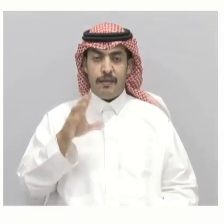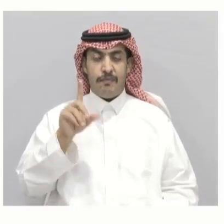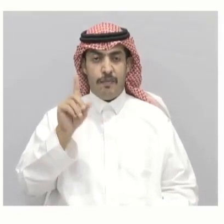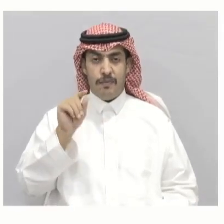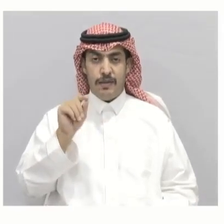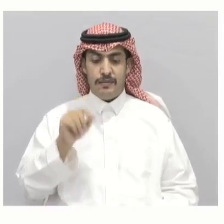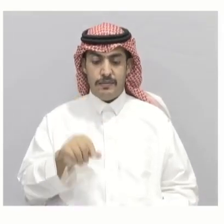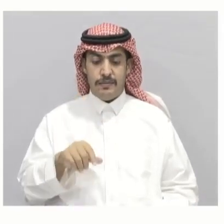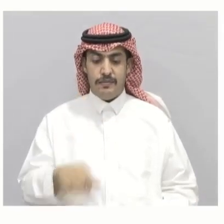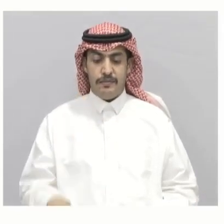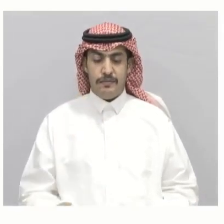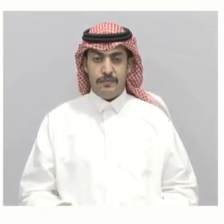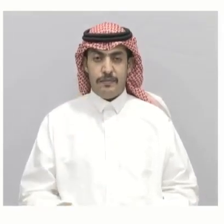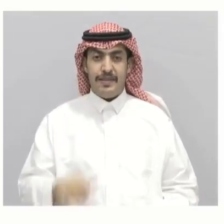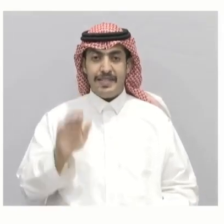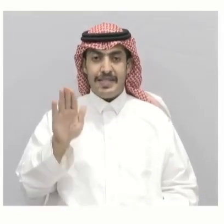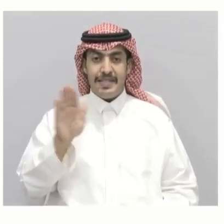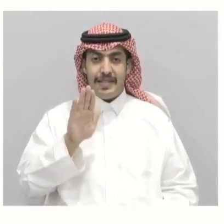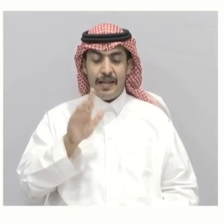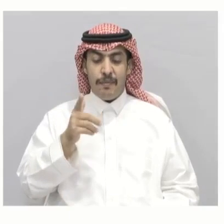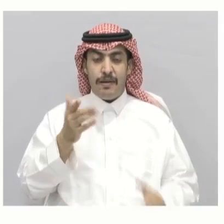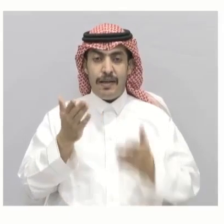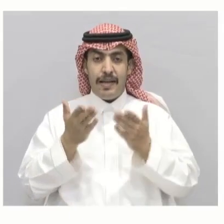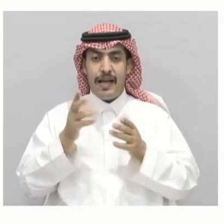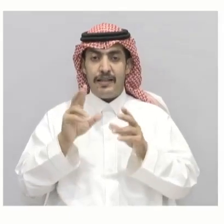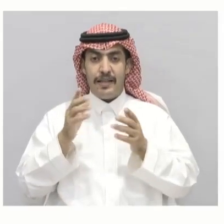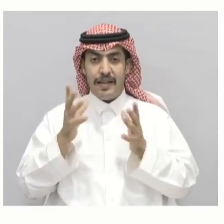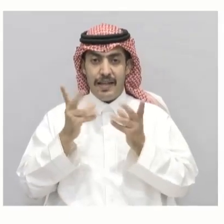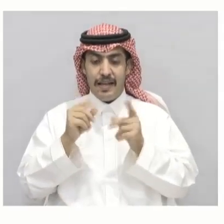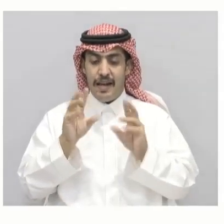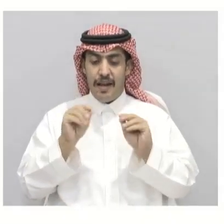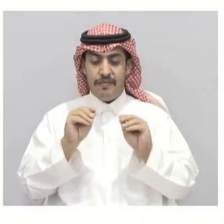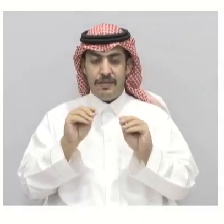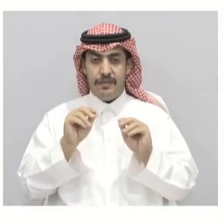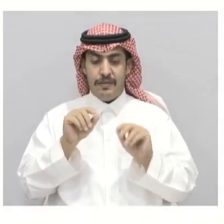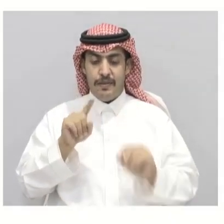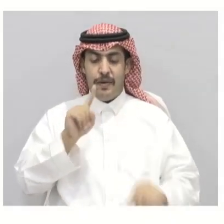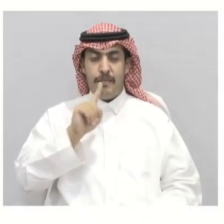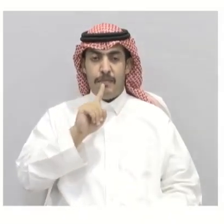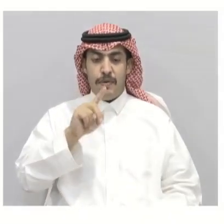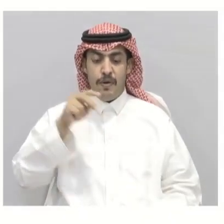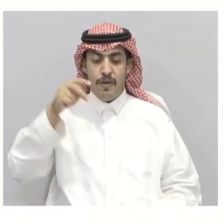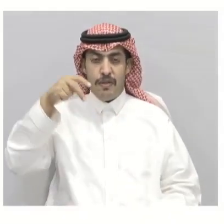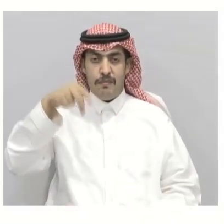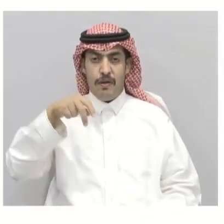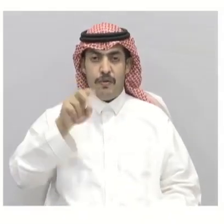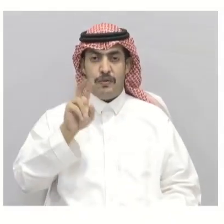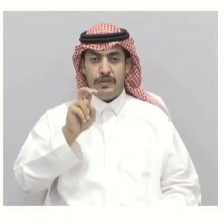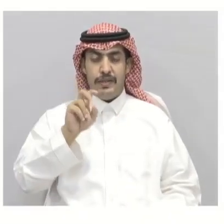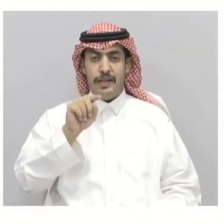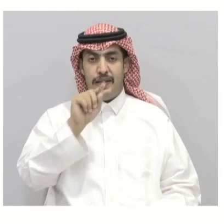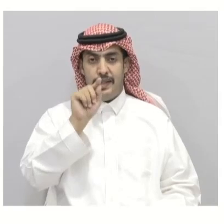احسنتم سيكون لسين القياس نفسه وهو مئه وثمانون